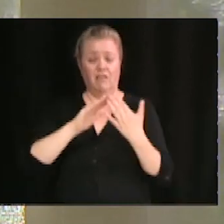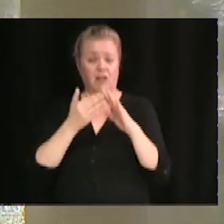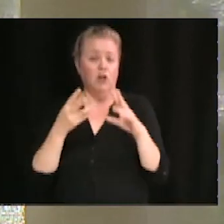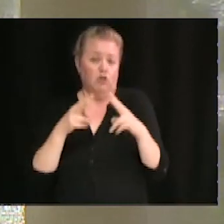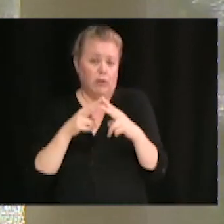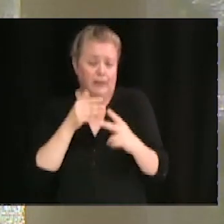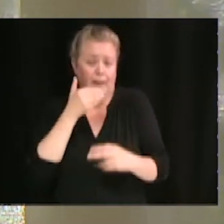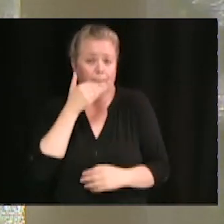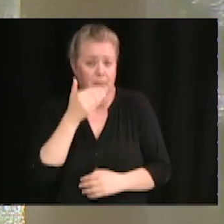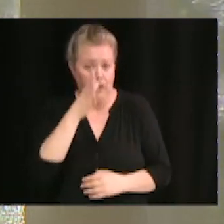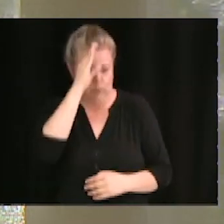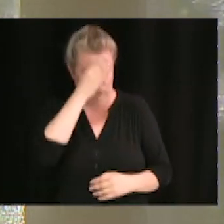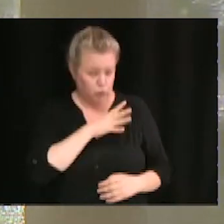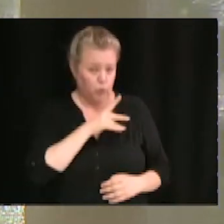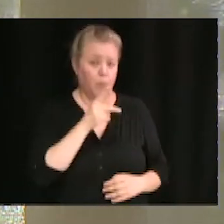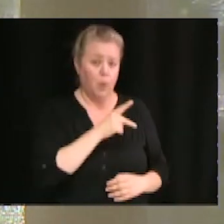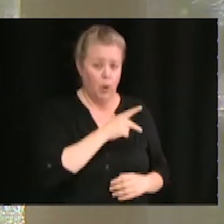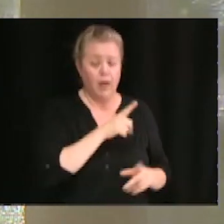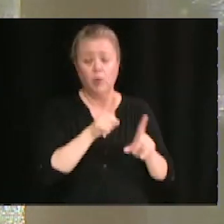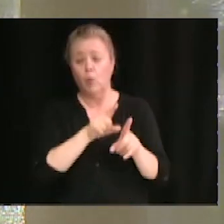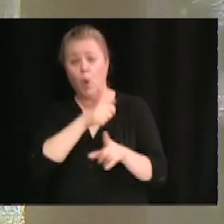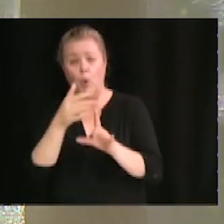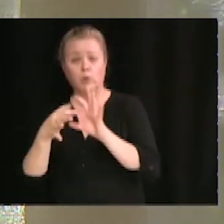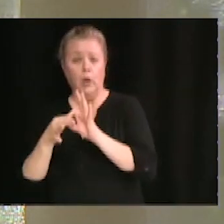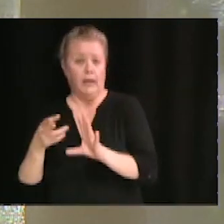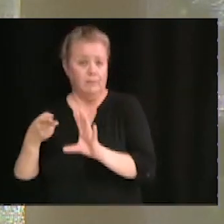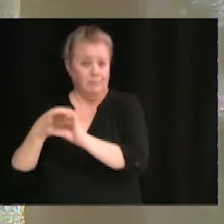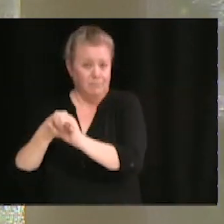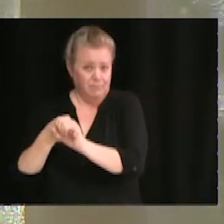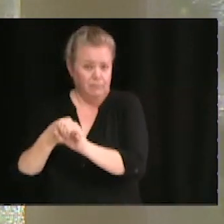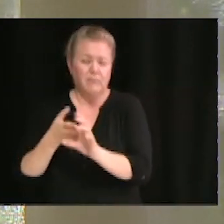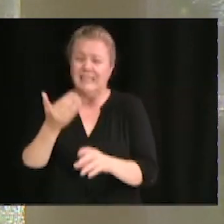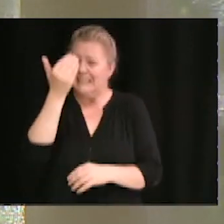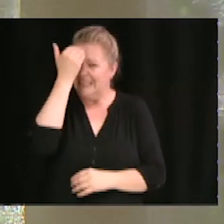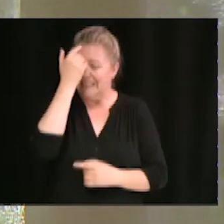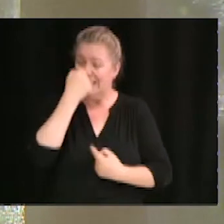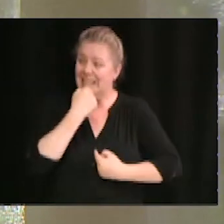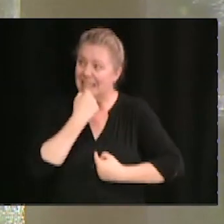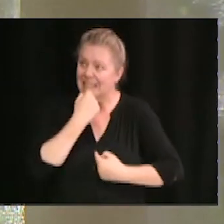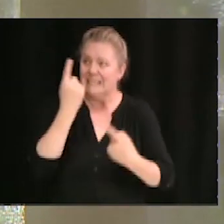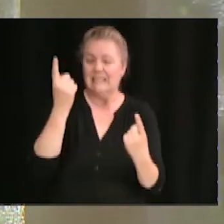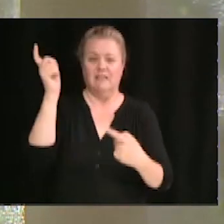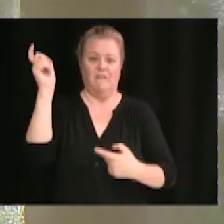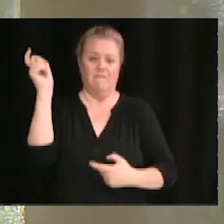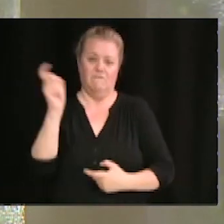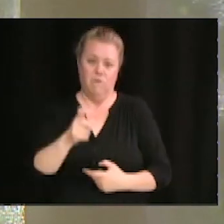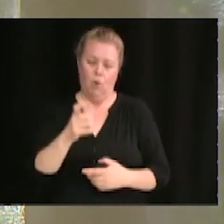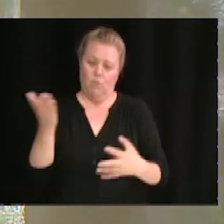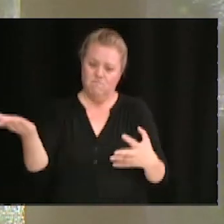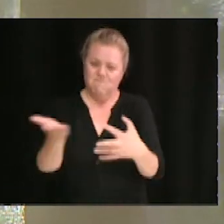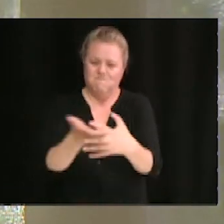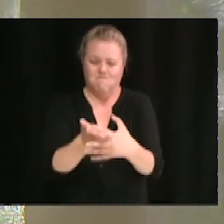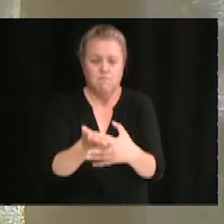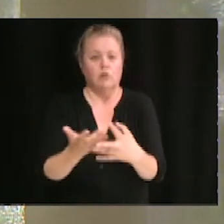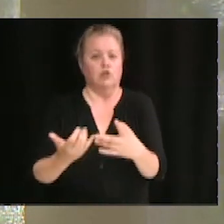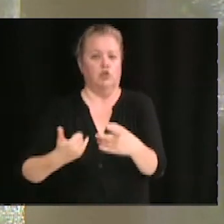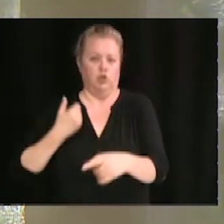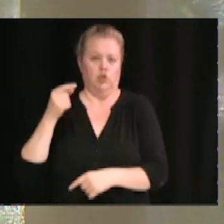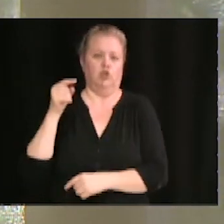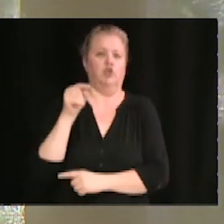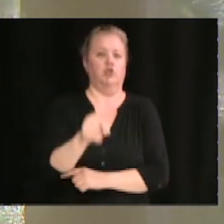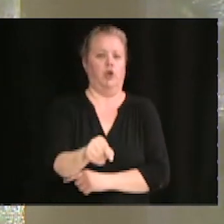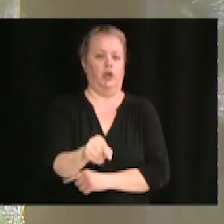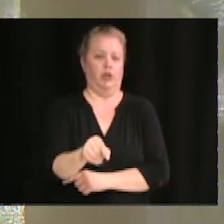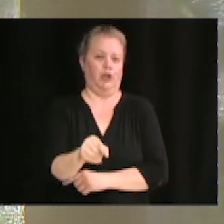on a déjà affirmé l'importance d'agir tôt dans la réussite éducative. Et finalement, toujours dans